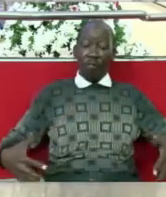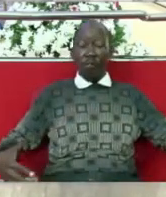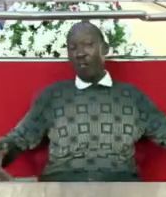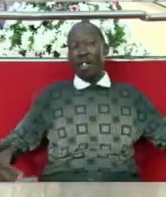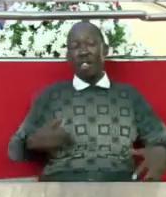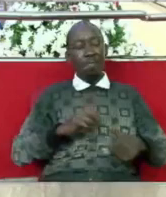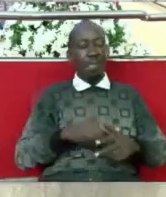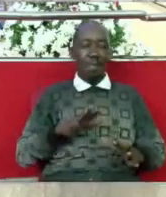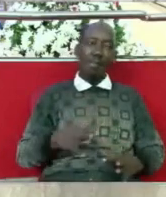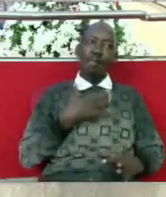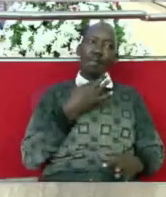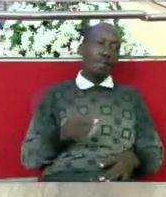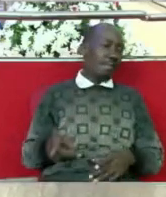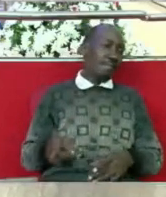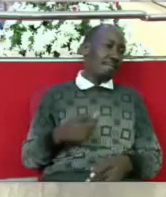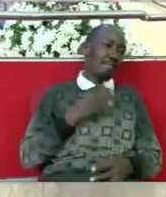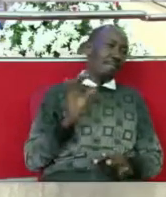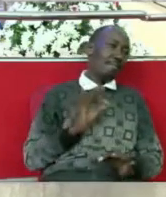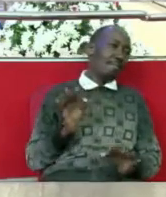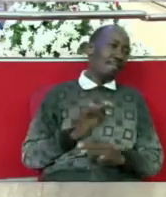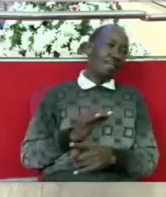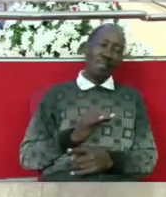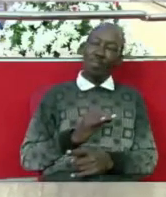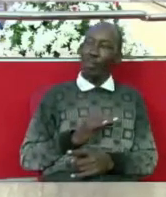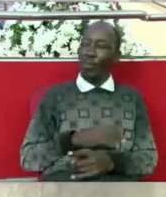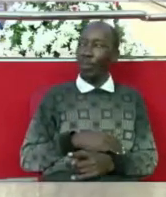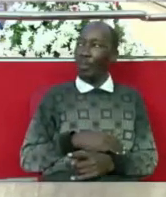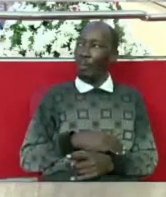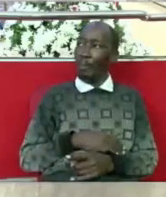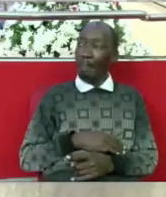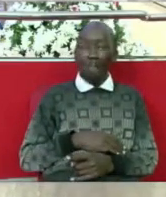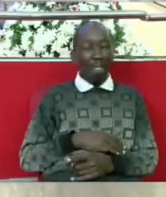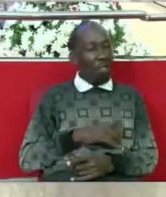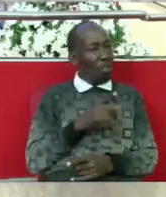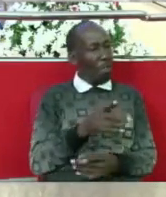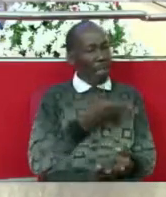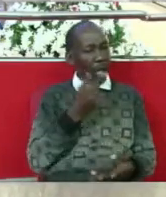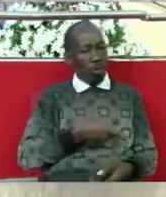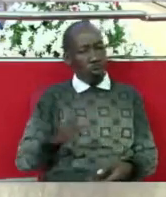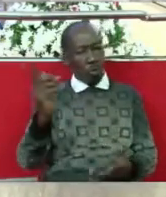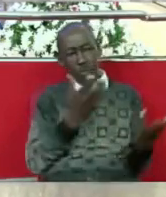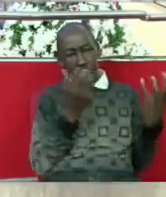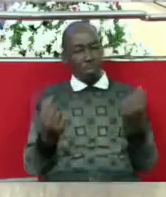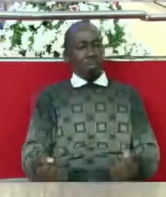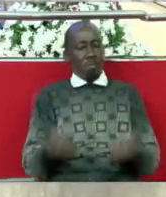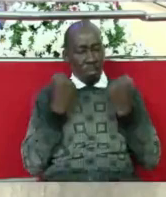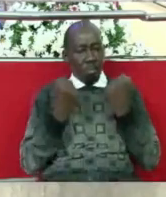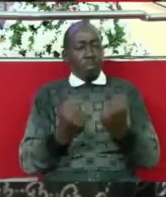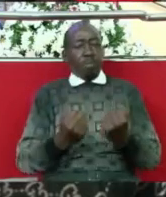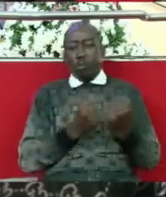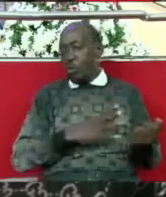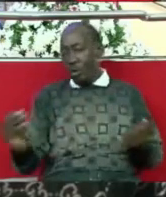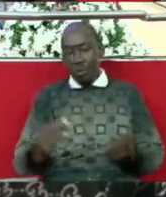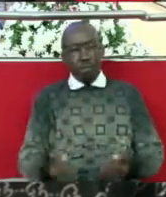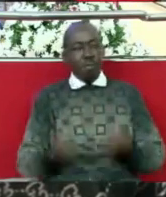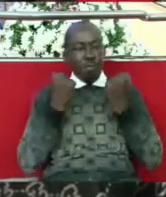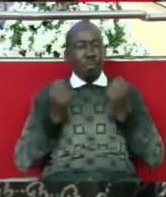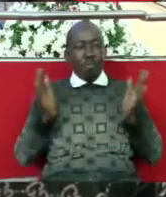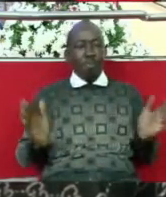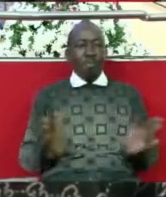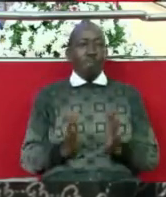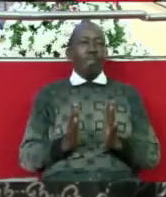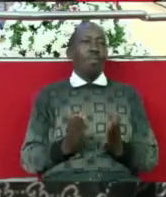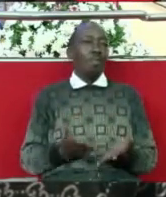anymore. Unasema ya kwamba bibi yangu amenona sana simpendi tena. Tumpeleke gym. Why don't you take your wife to the gym? Bwana